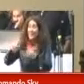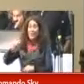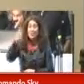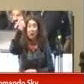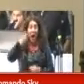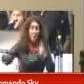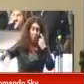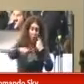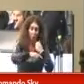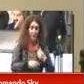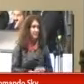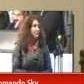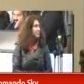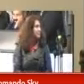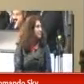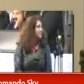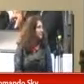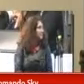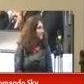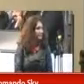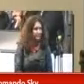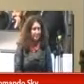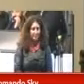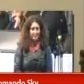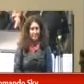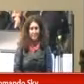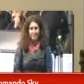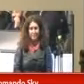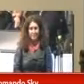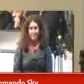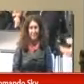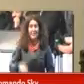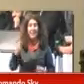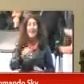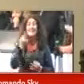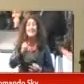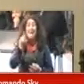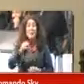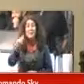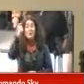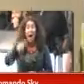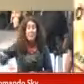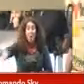in alto i cuori e che la forza sia con noi.